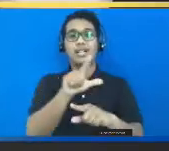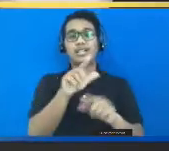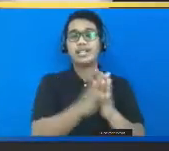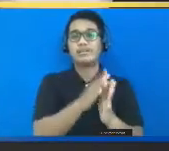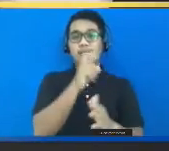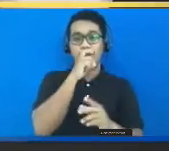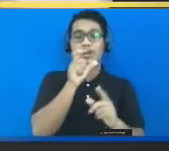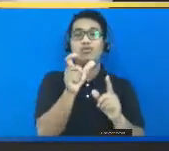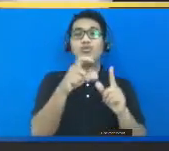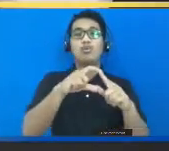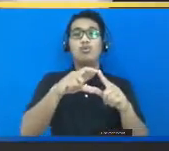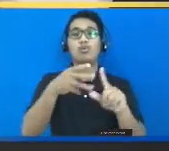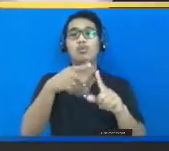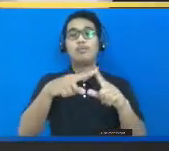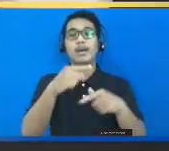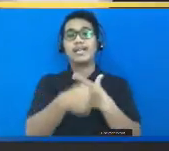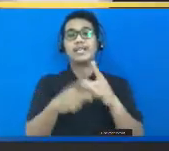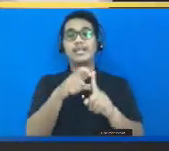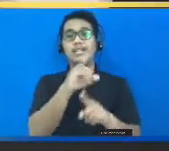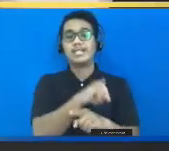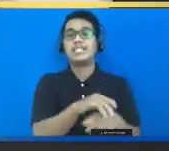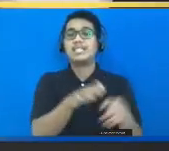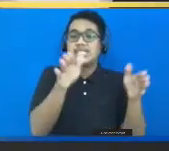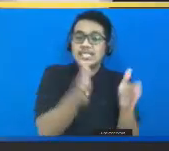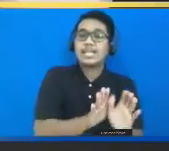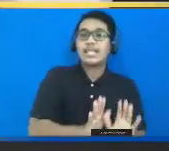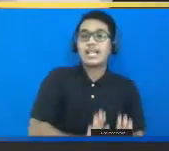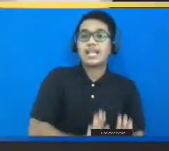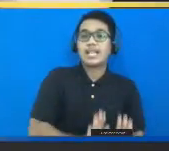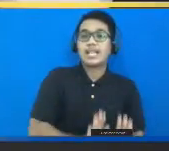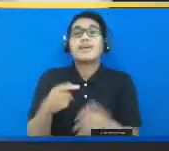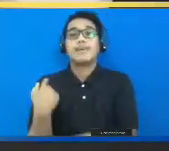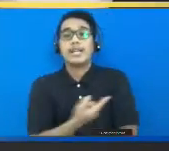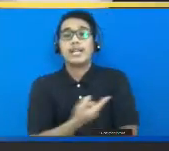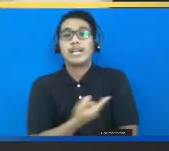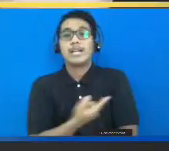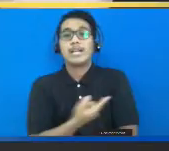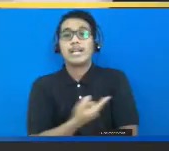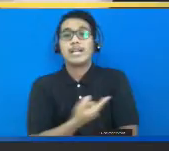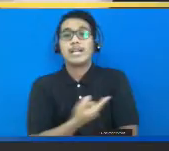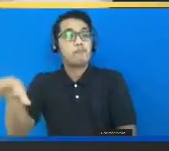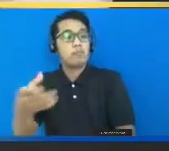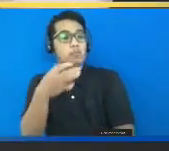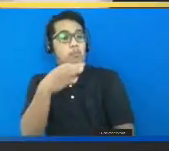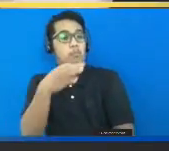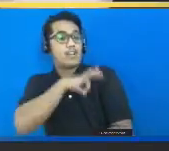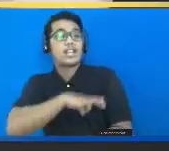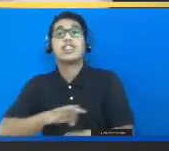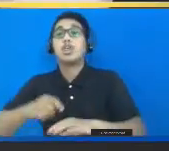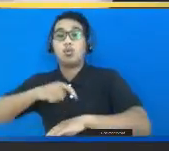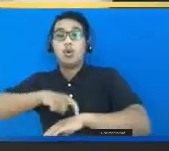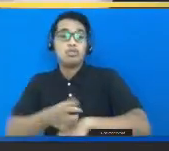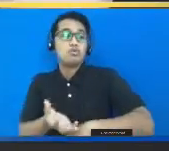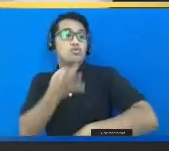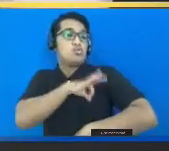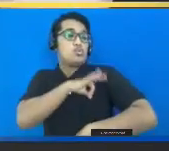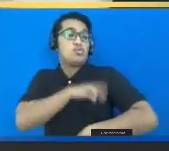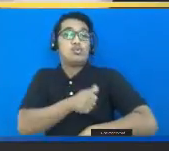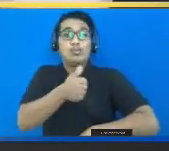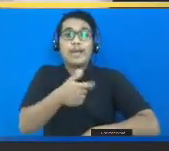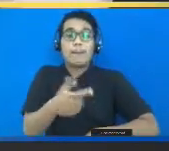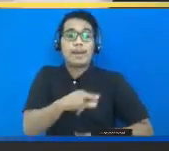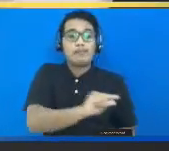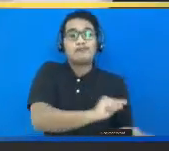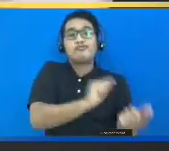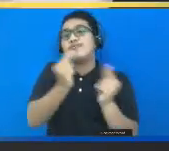singkat saja bagaimana kita bisa untuk memanfaatkan momentum Hai supaya transisinya itu